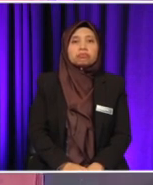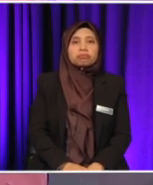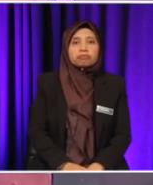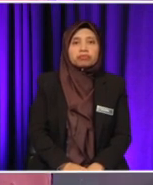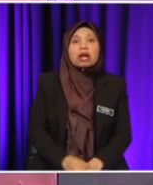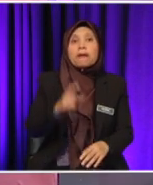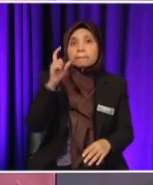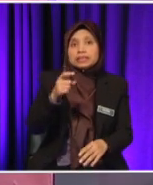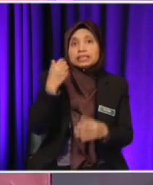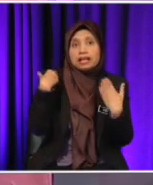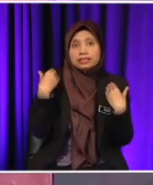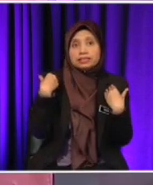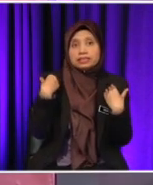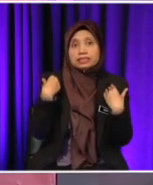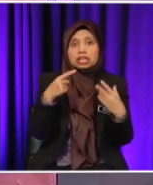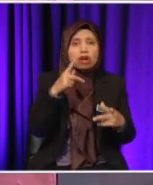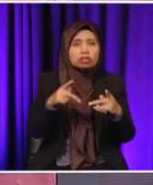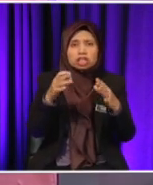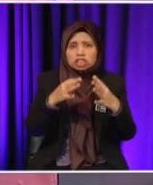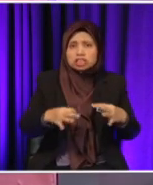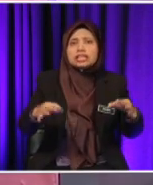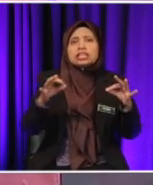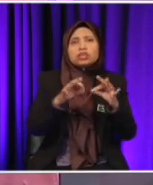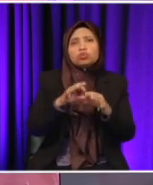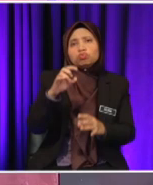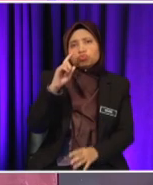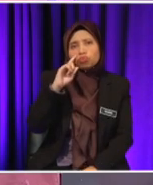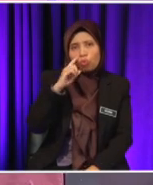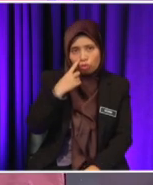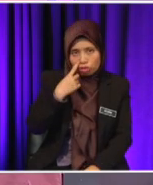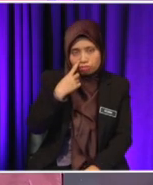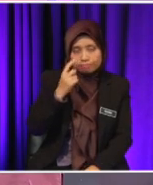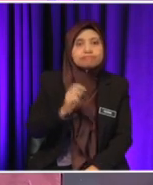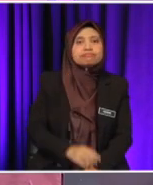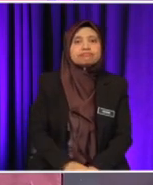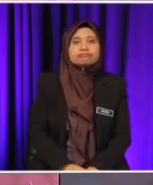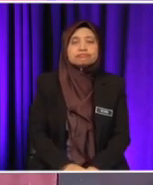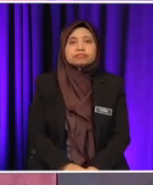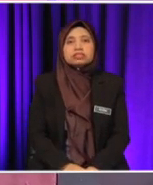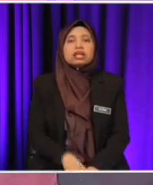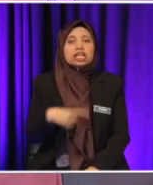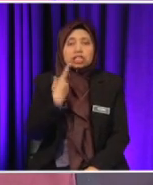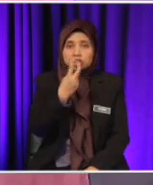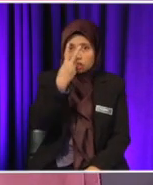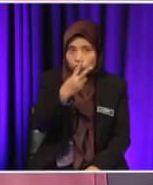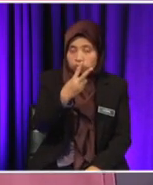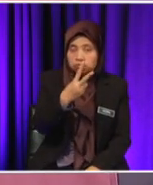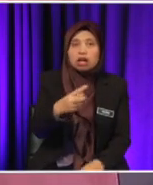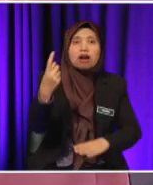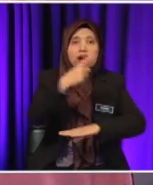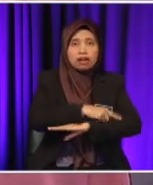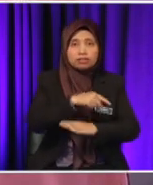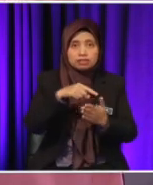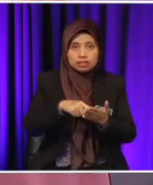mesti adem kalau tak cerita itu akan menjadi lebih mendata Oke kita lihat hari ini kita